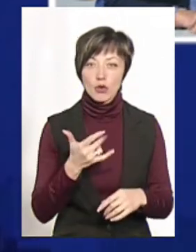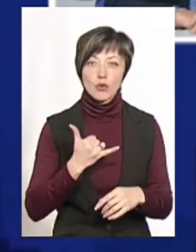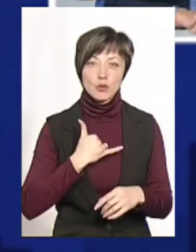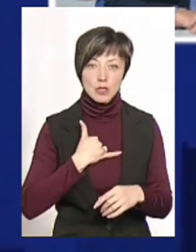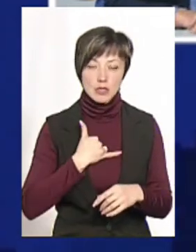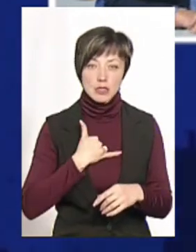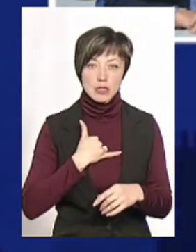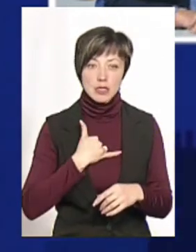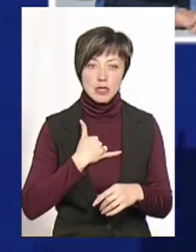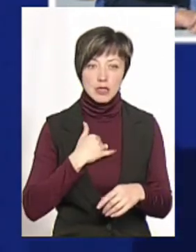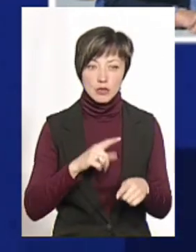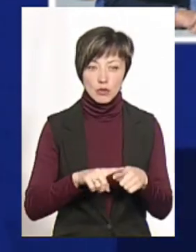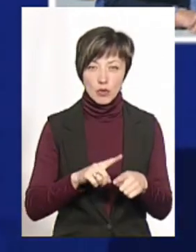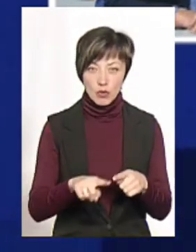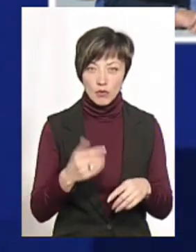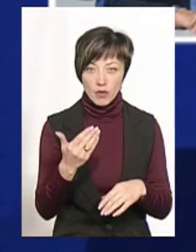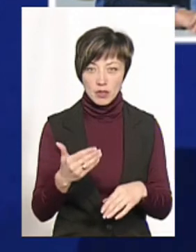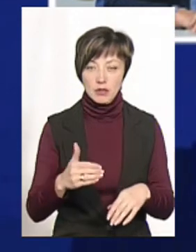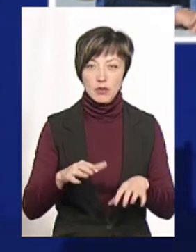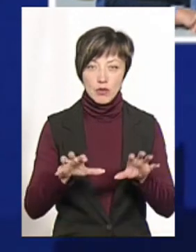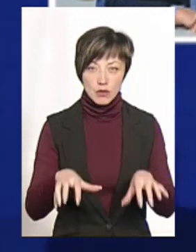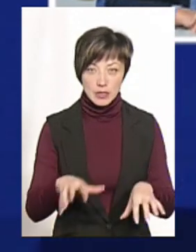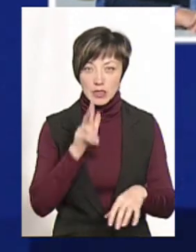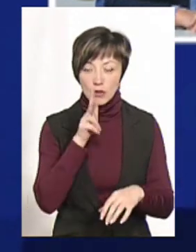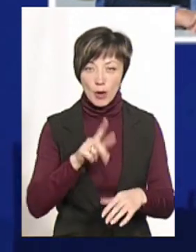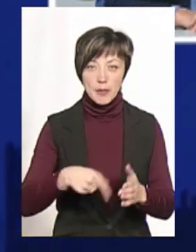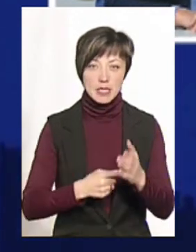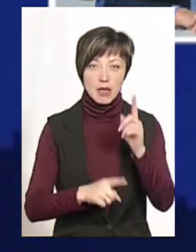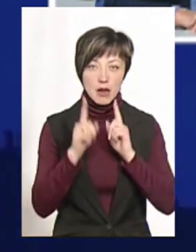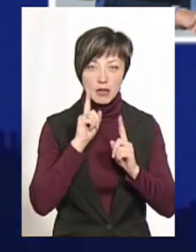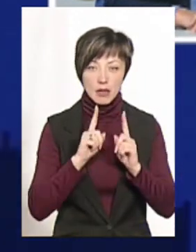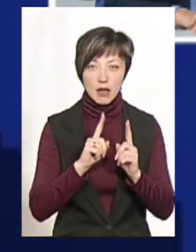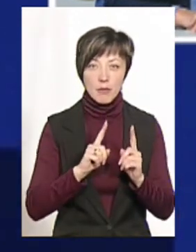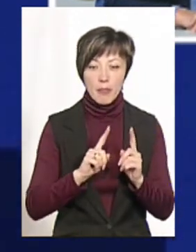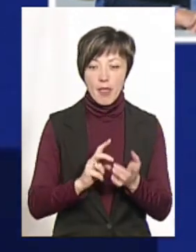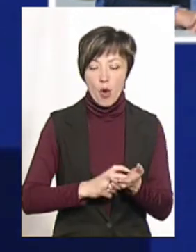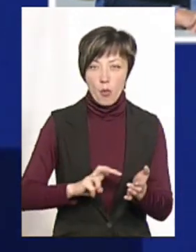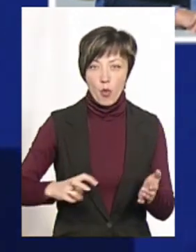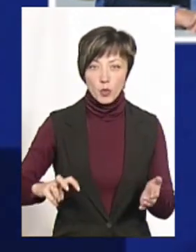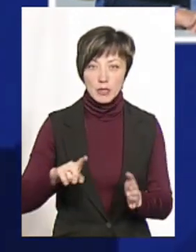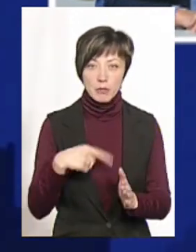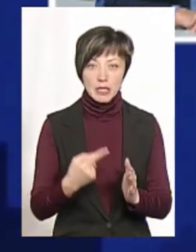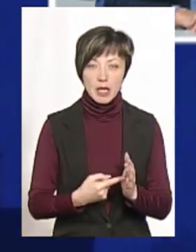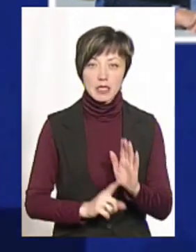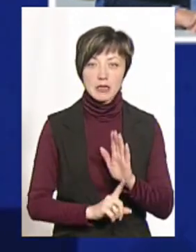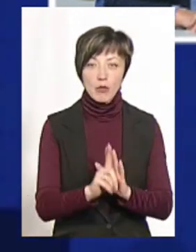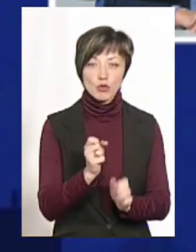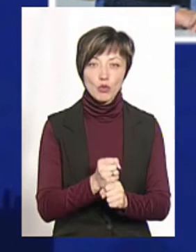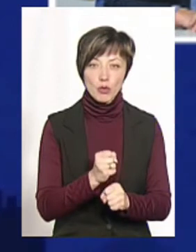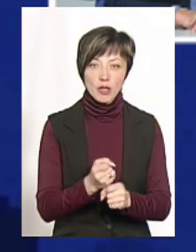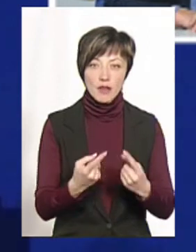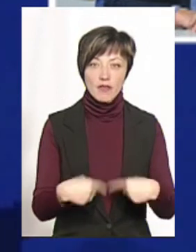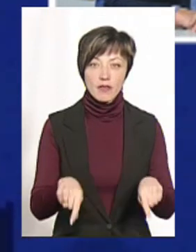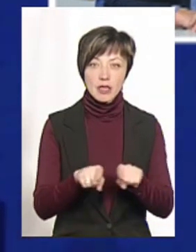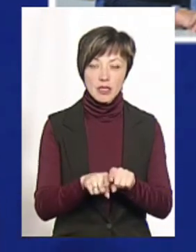нас каденції, так, чому Хмельницька міська рада обходить питання от все-таки запуску роботи